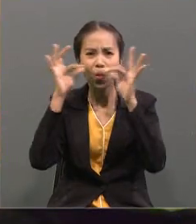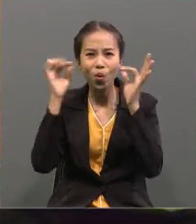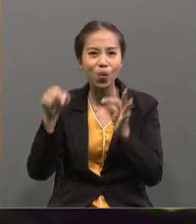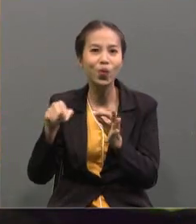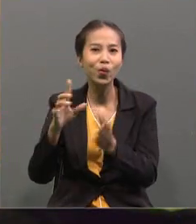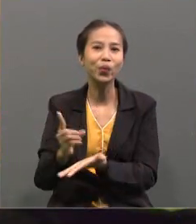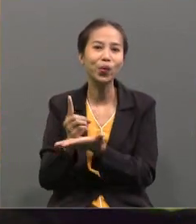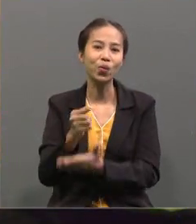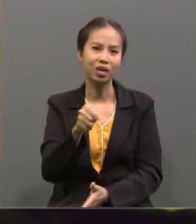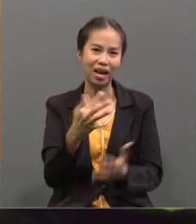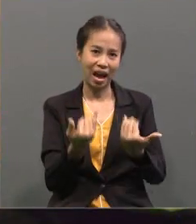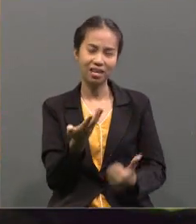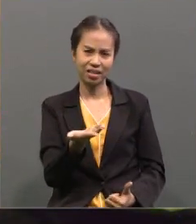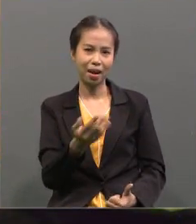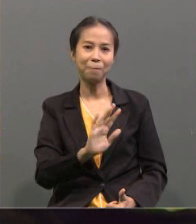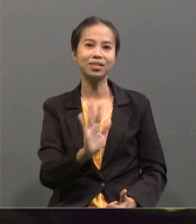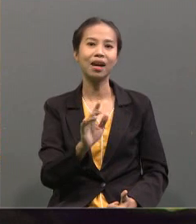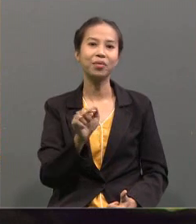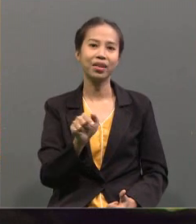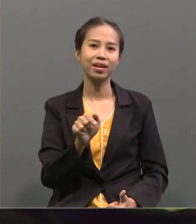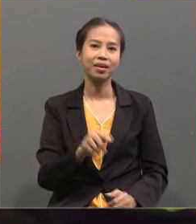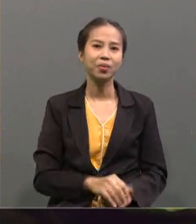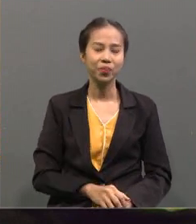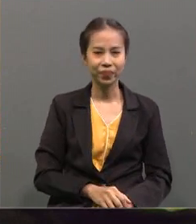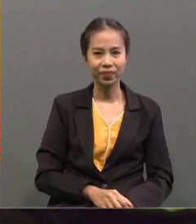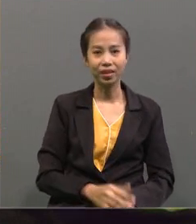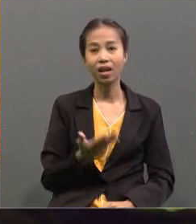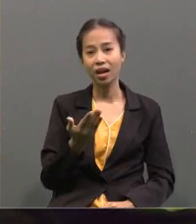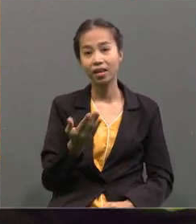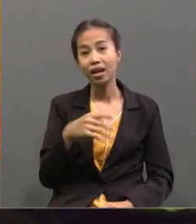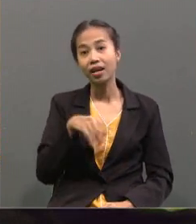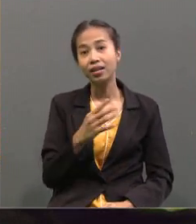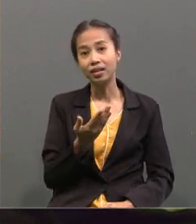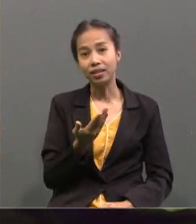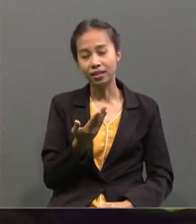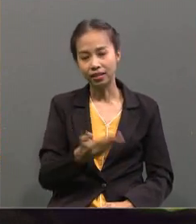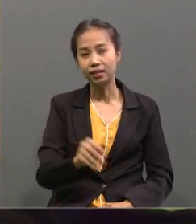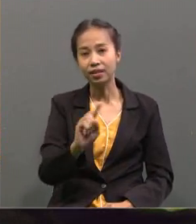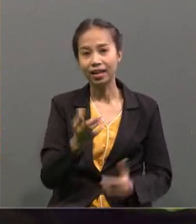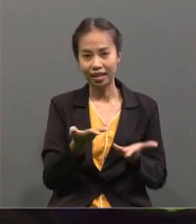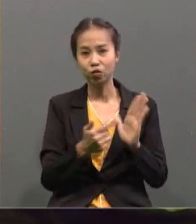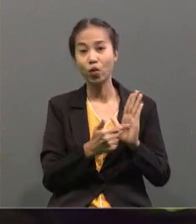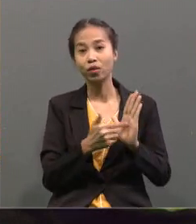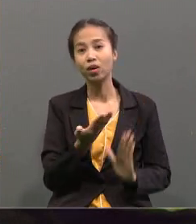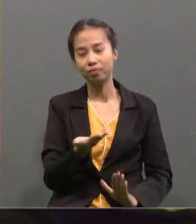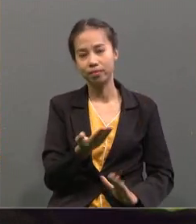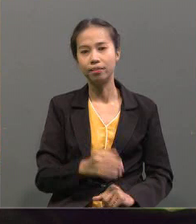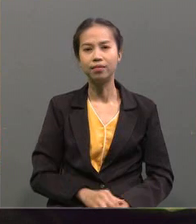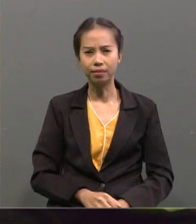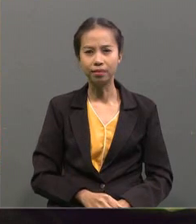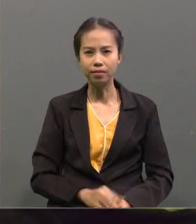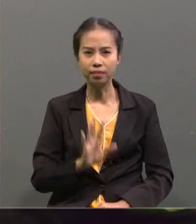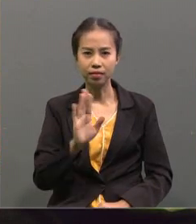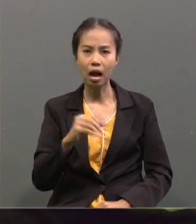คะแล้วก็อันนี้อันนี้ไม่ใช่นะคะอันนี้กระทงออเจ้าค่ะยังอยู่ที่ลองดูอยู่นะคะคืออันเนี้ยเนี่ยเขาบอกว่า